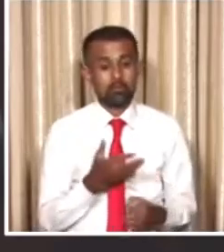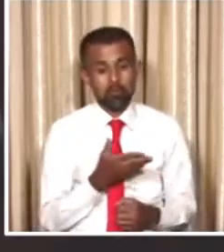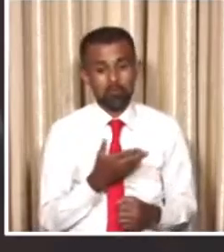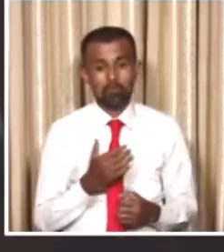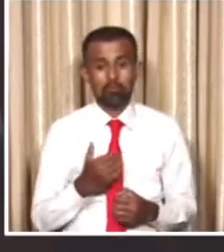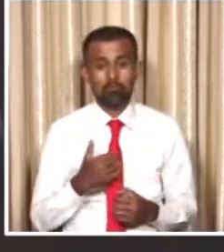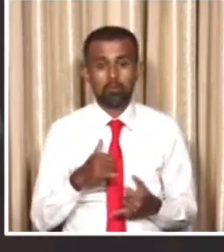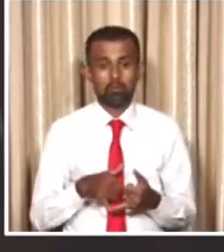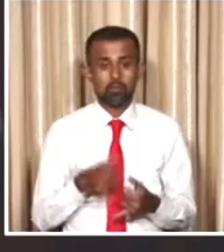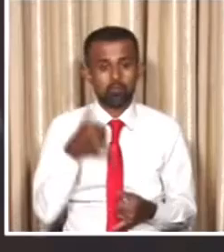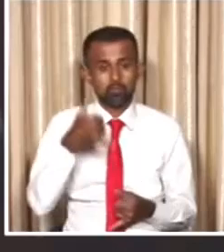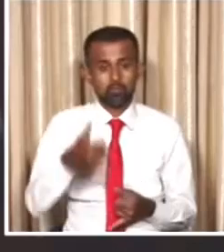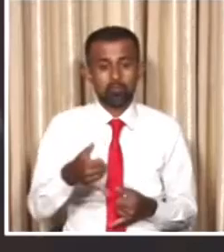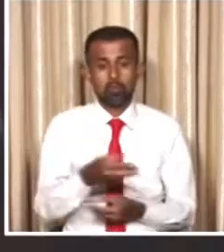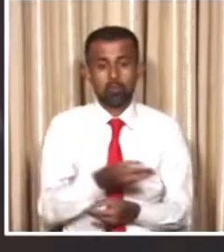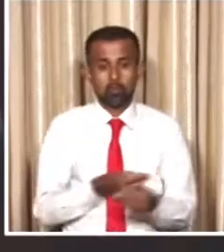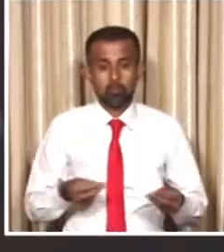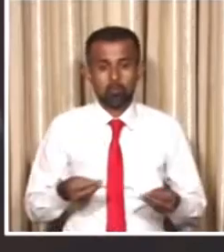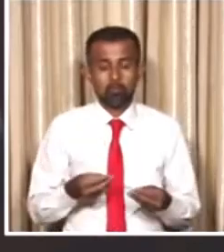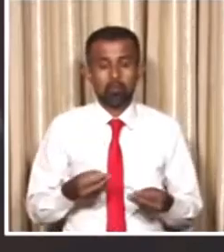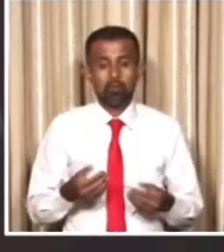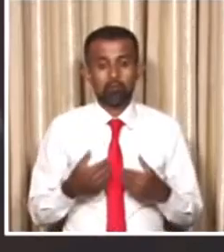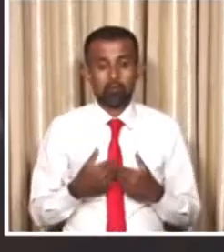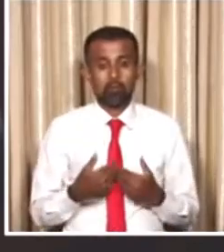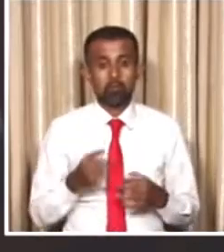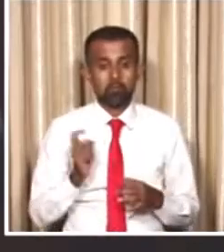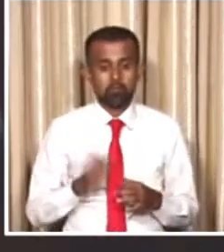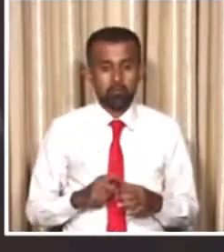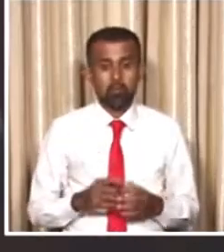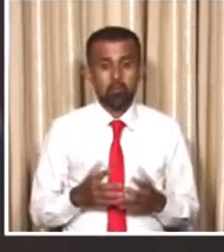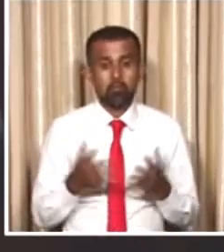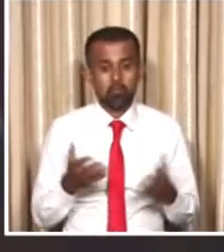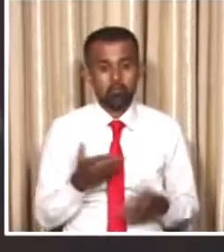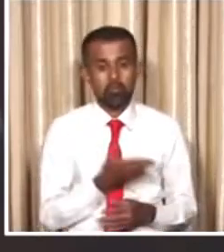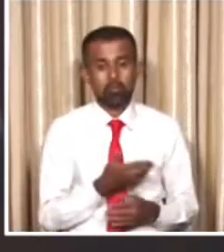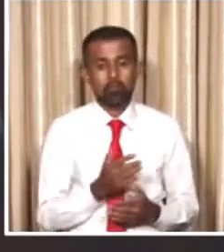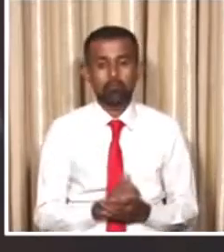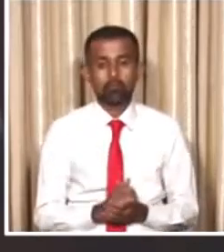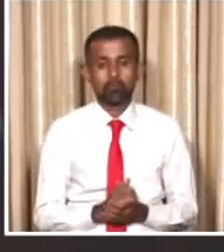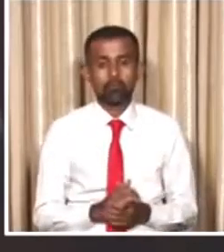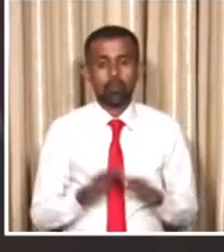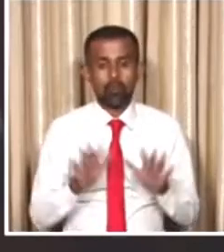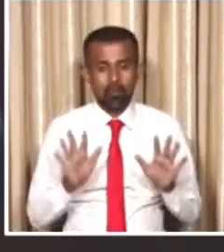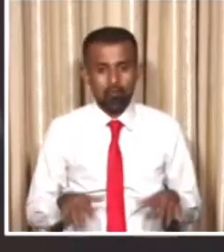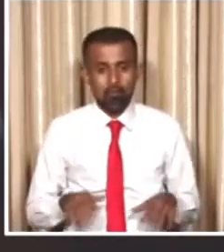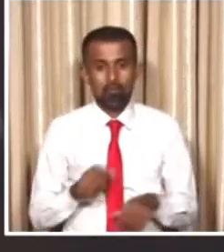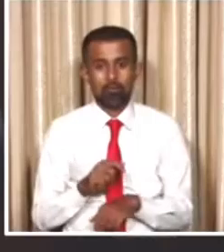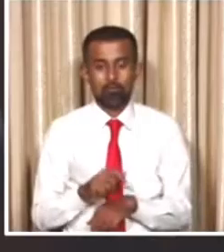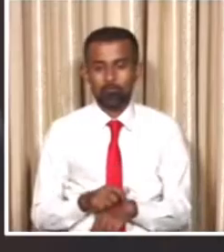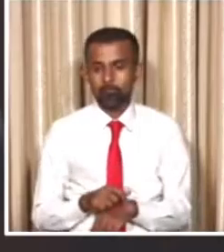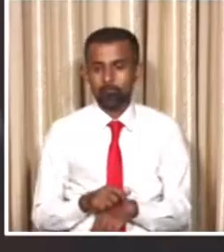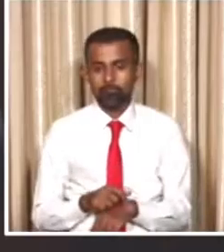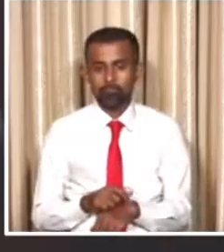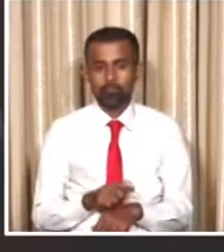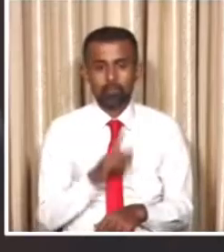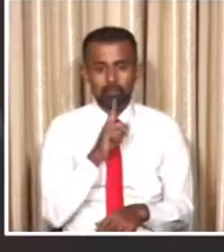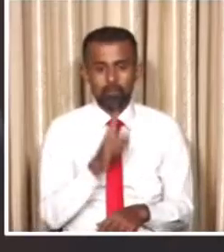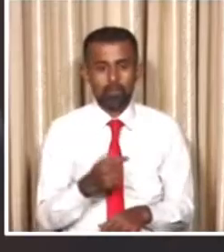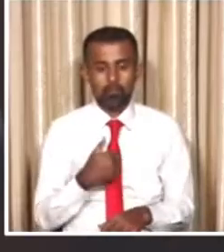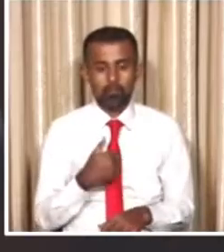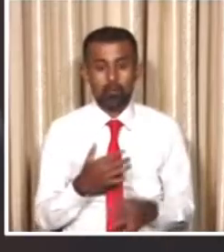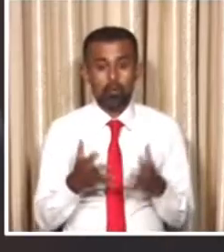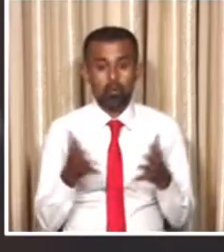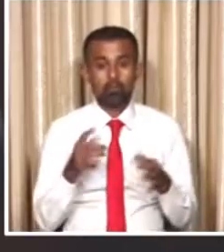අපේ සමග ජන බලවේගයට තිබිච්ච ලොකු ප්‍රශ්නයක්. ඒ නිසා මම අවසාන වශයෙන් කියන්නේ අපිට තිබිච්ච